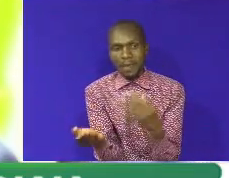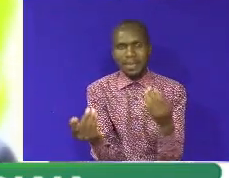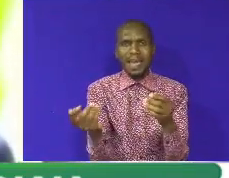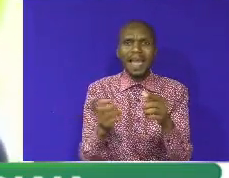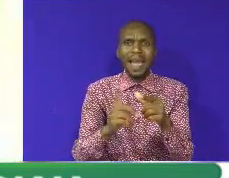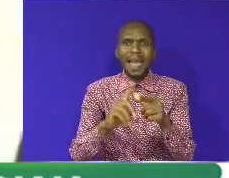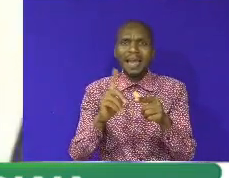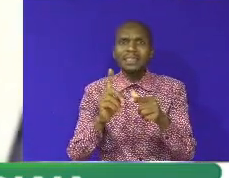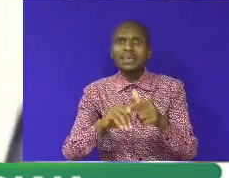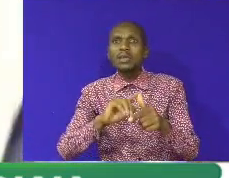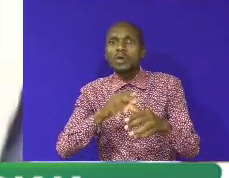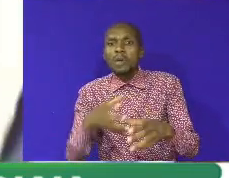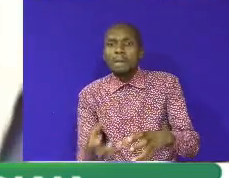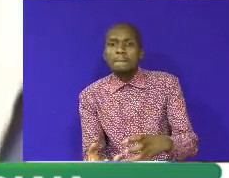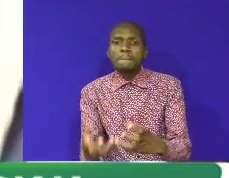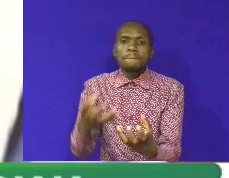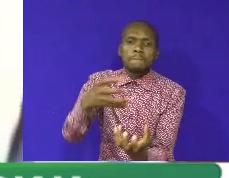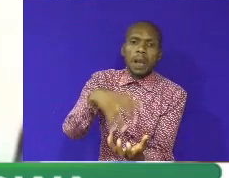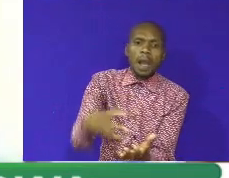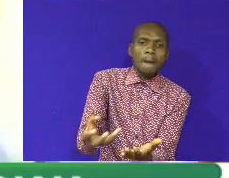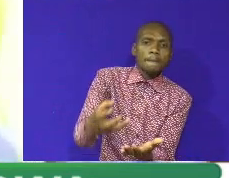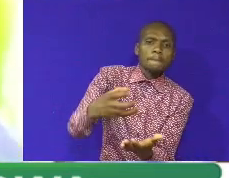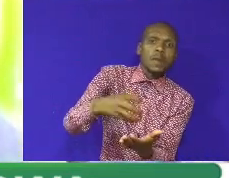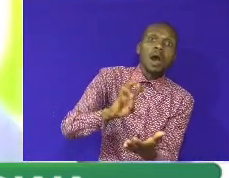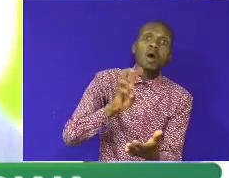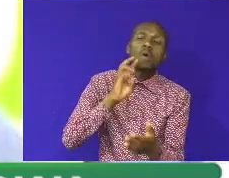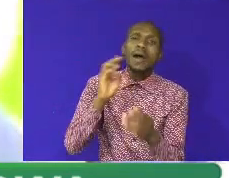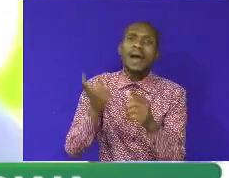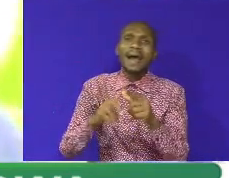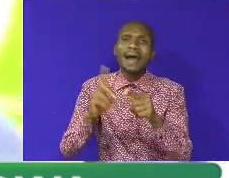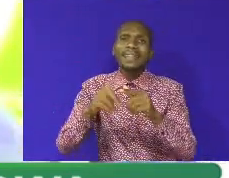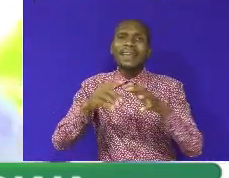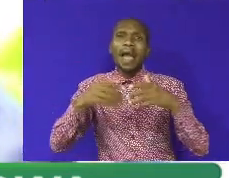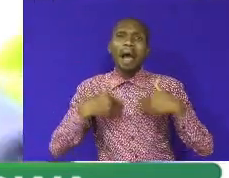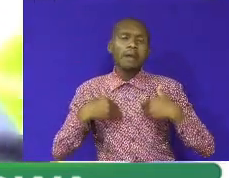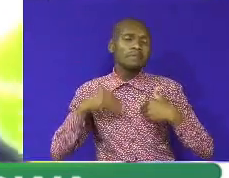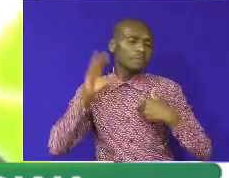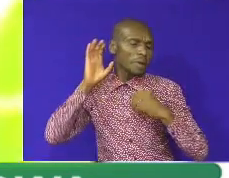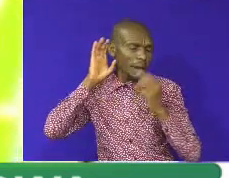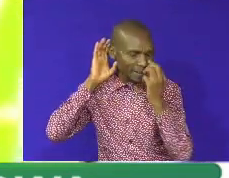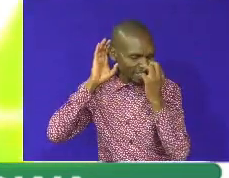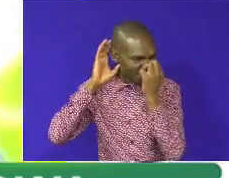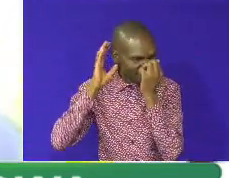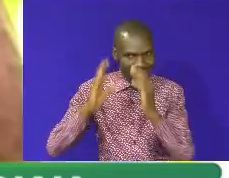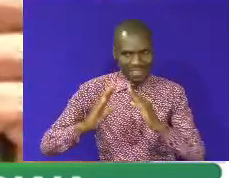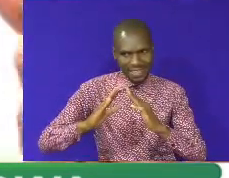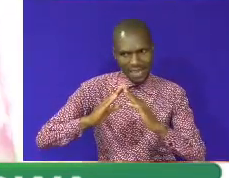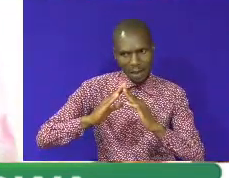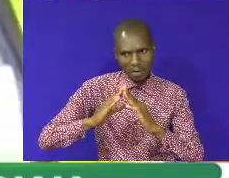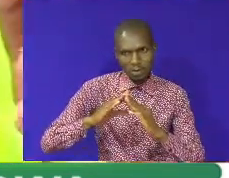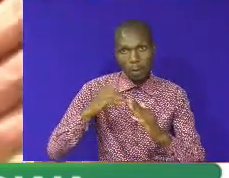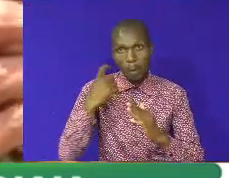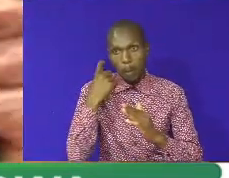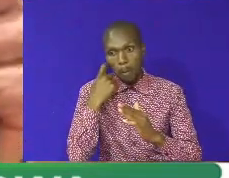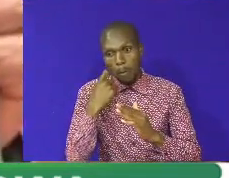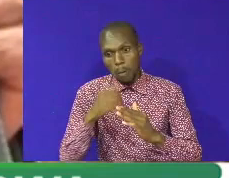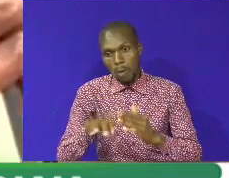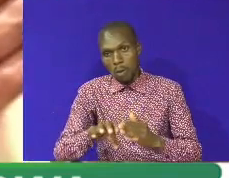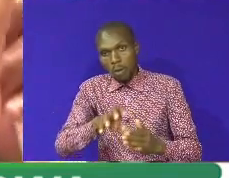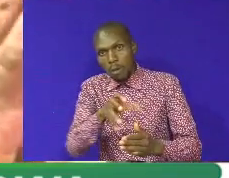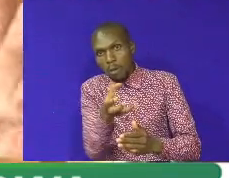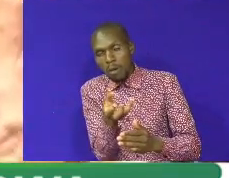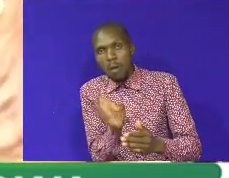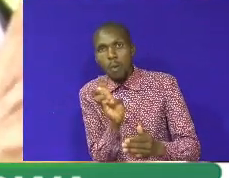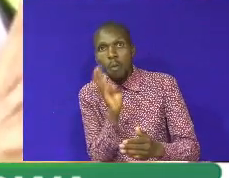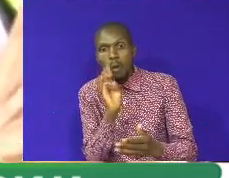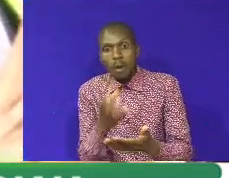ambara wabara abuja kuwe kioski na iwe kioski ingera te abakere minyingwa nekende kabere Kiogoro e